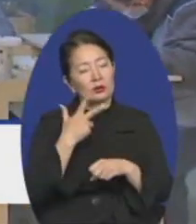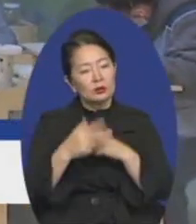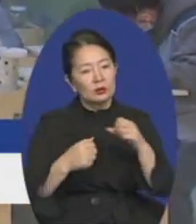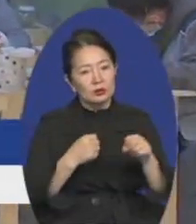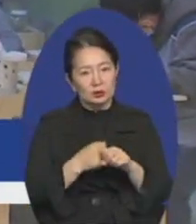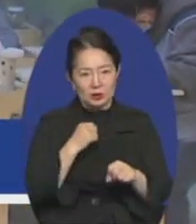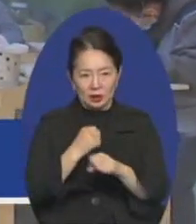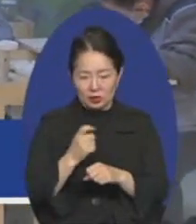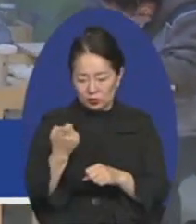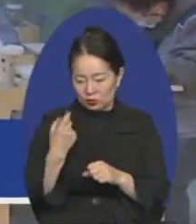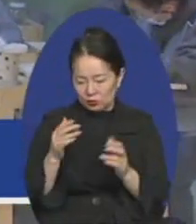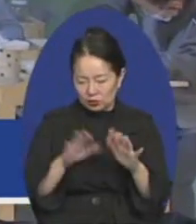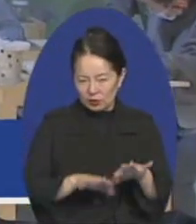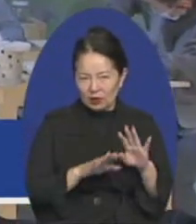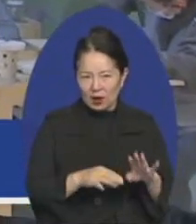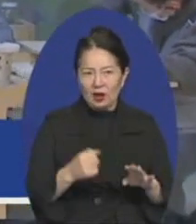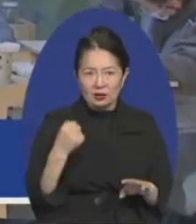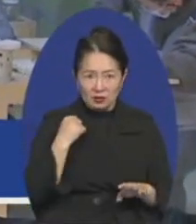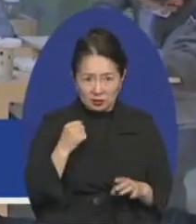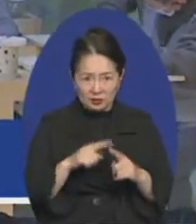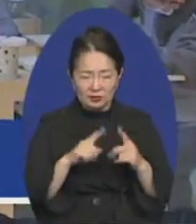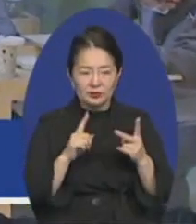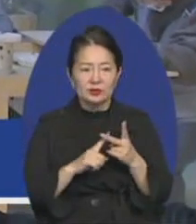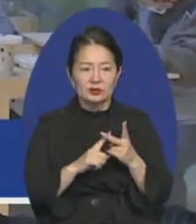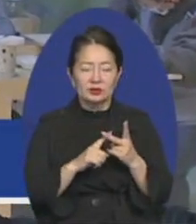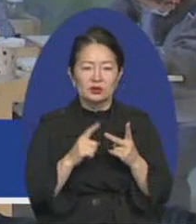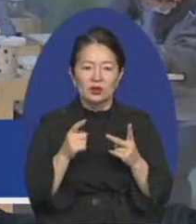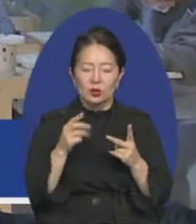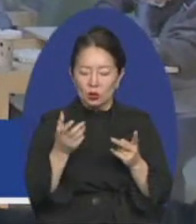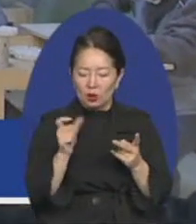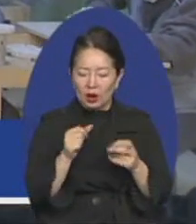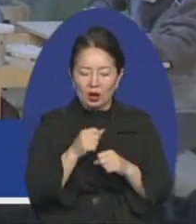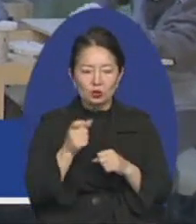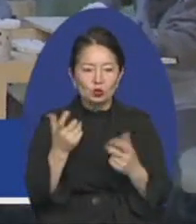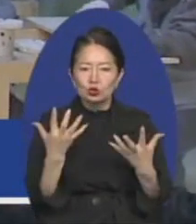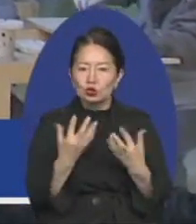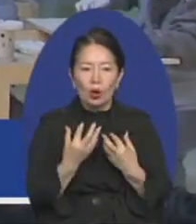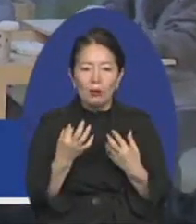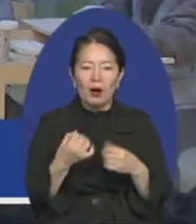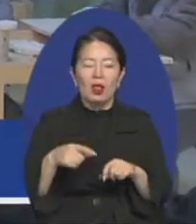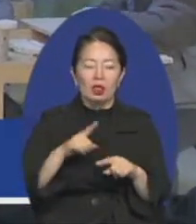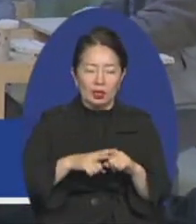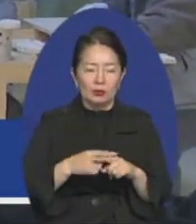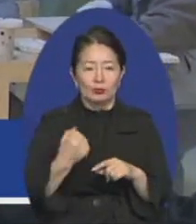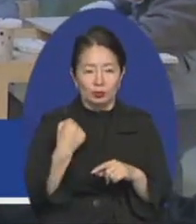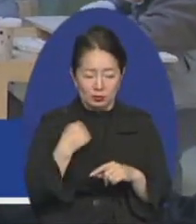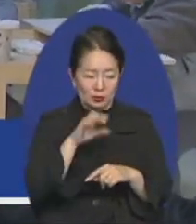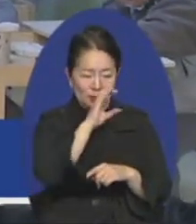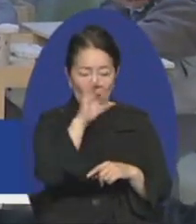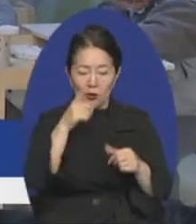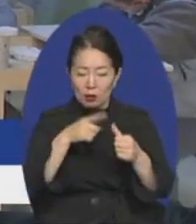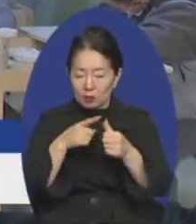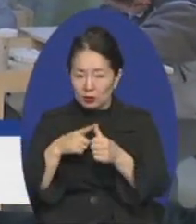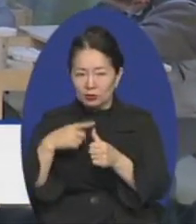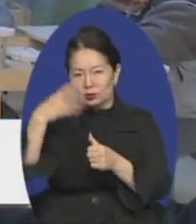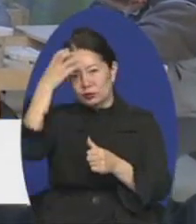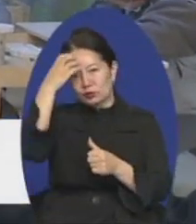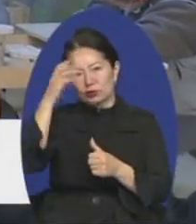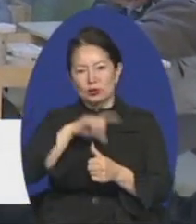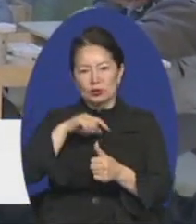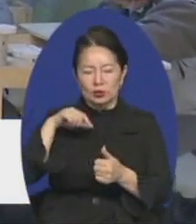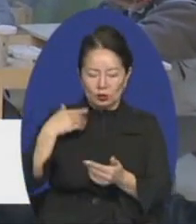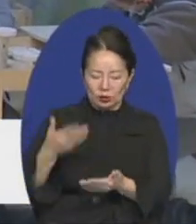ажилчдынхаа бодлогыг хадгалж ирсэн. Дээрээс нь одоо юу гэдэг тодорхой цомтгол хийгээгүй гэдэг нь нэмэгдүүлсэн энэ аж ахуйн нэгжүүдээр төрөөс